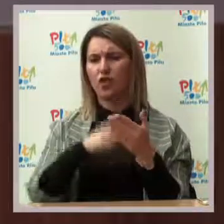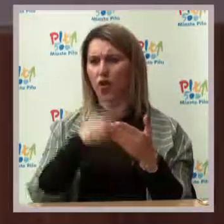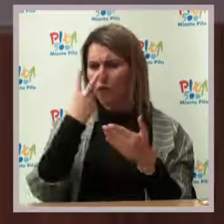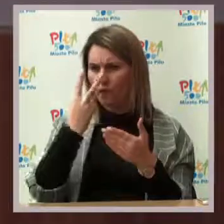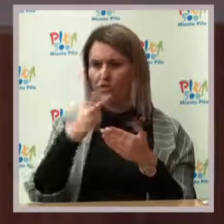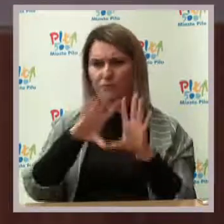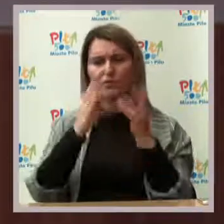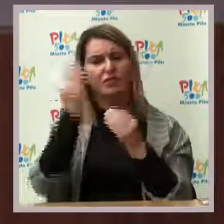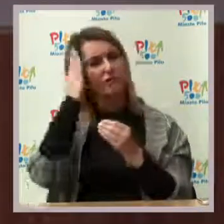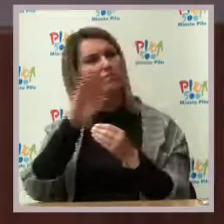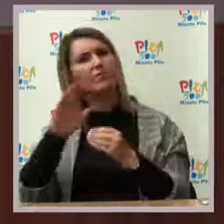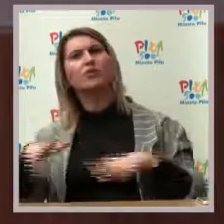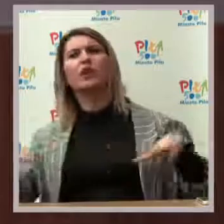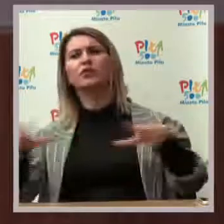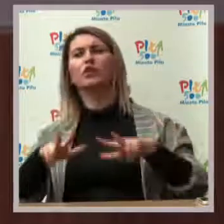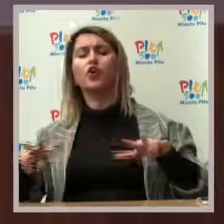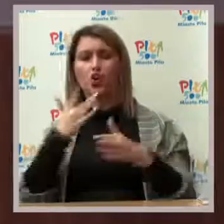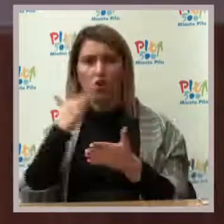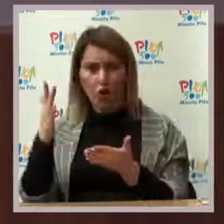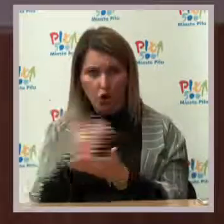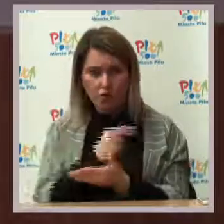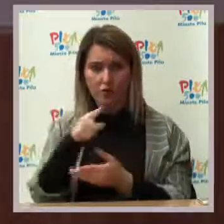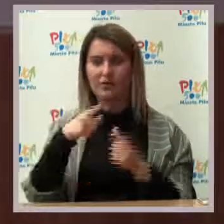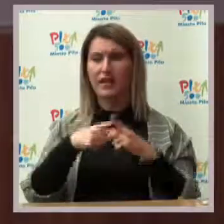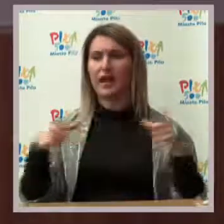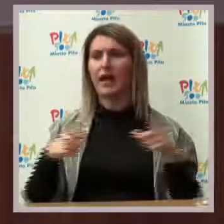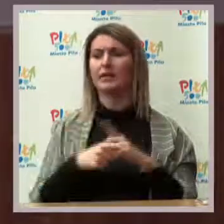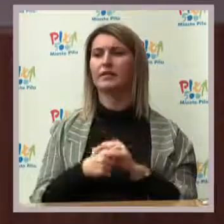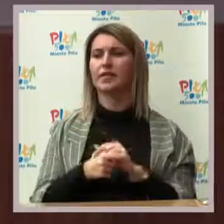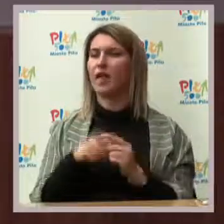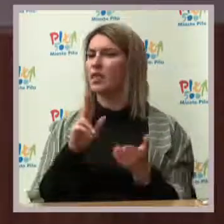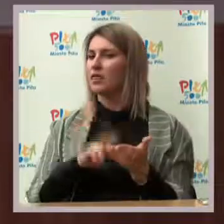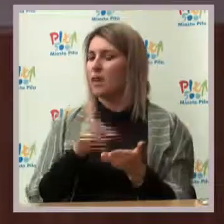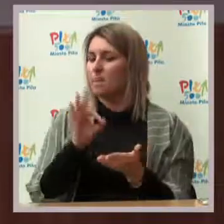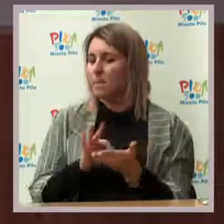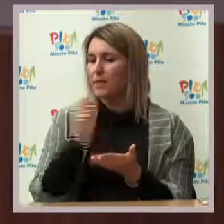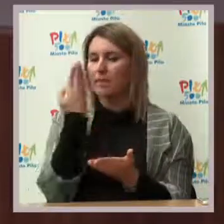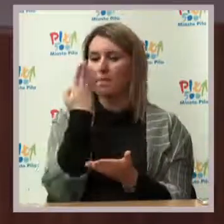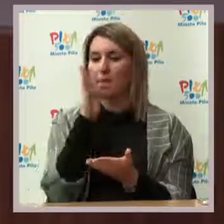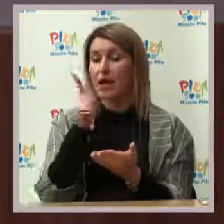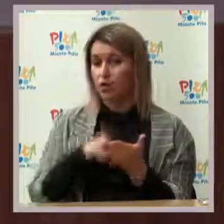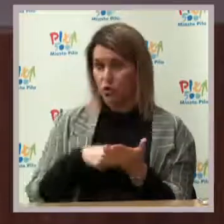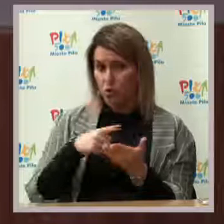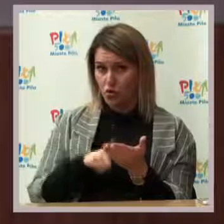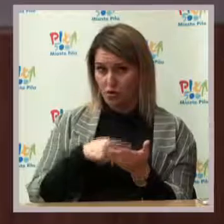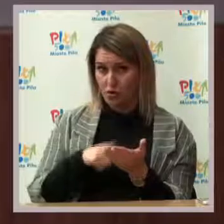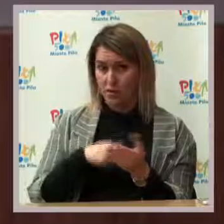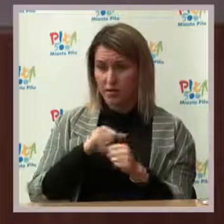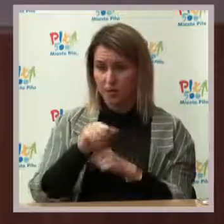naszej miejskiej, i tej krajowej, która funkcjonuje i naprawdę bardzo w wielu miejscach ona jest używana,